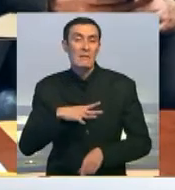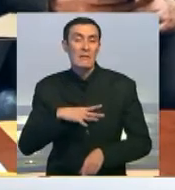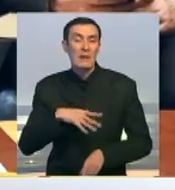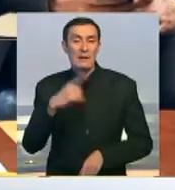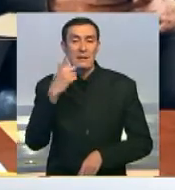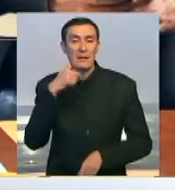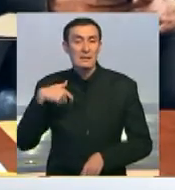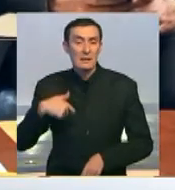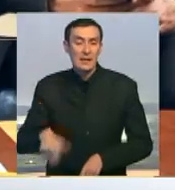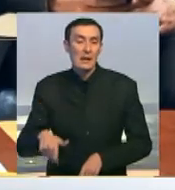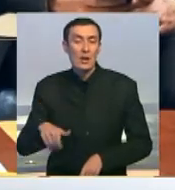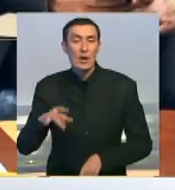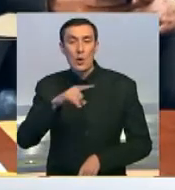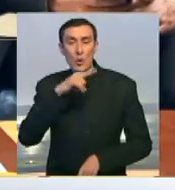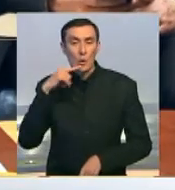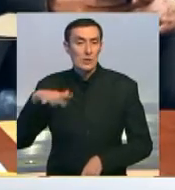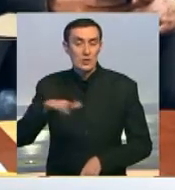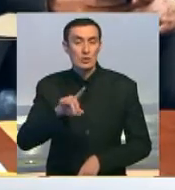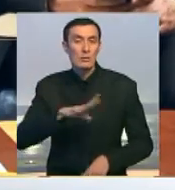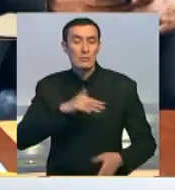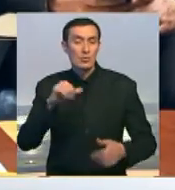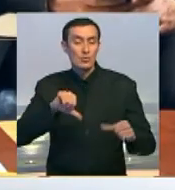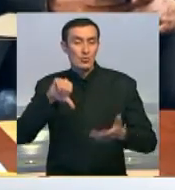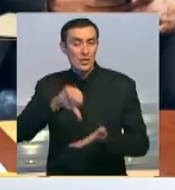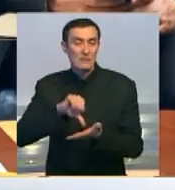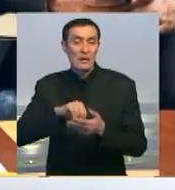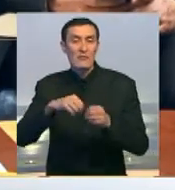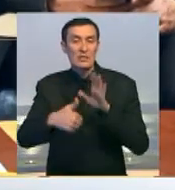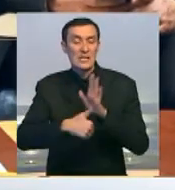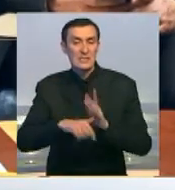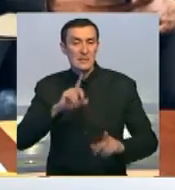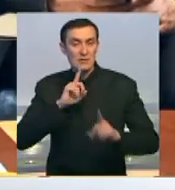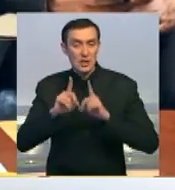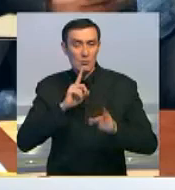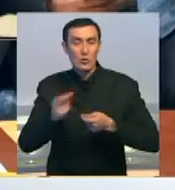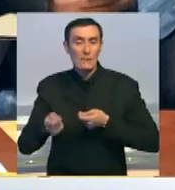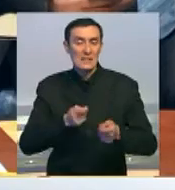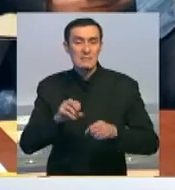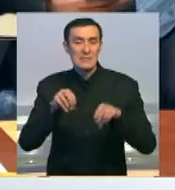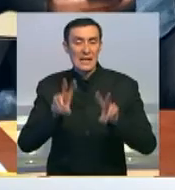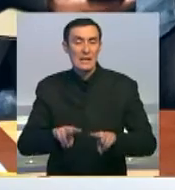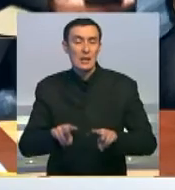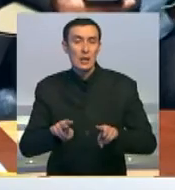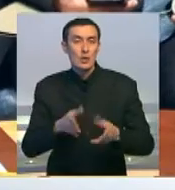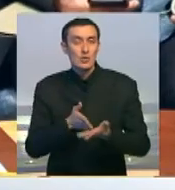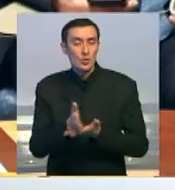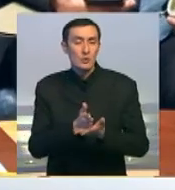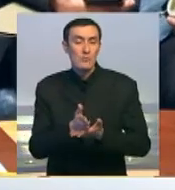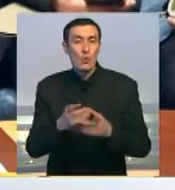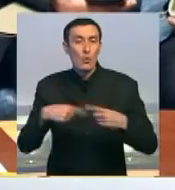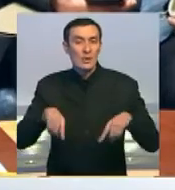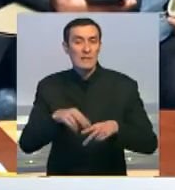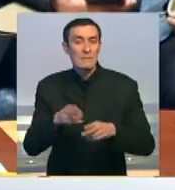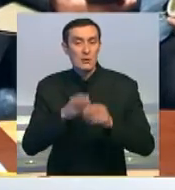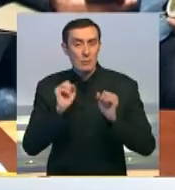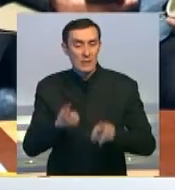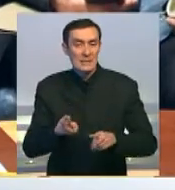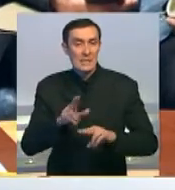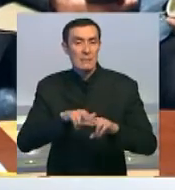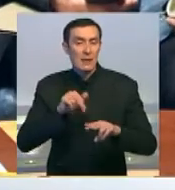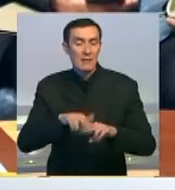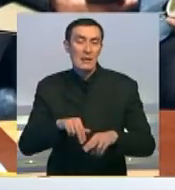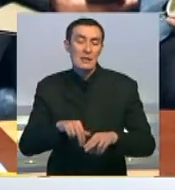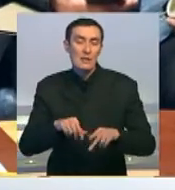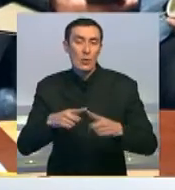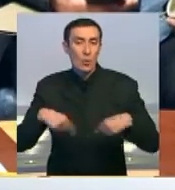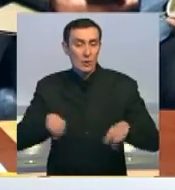Краснодаре Российской Федерации для того, чтобы участвовать в 16-м совещании руководителей специальных служб, органов безопасности и правоохранительных